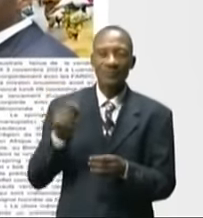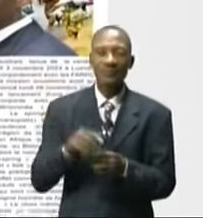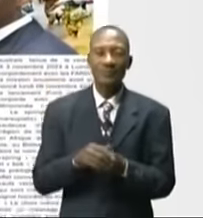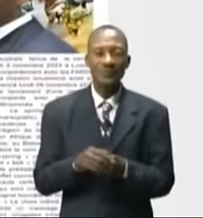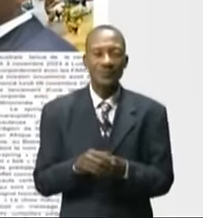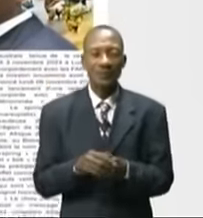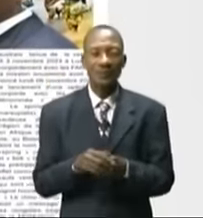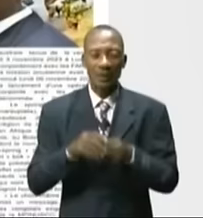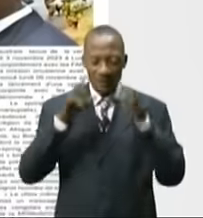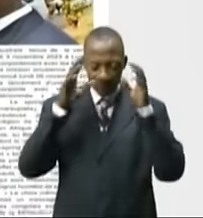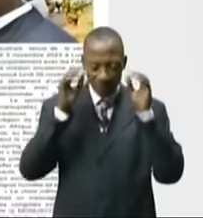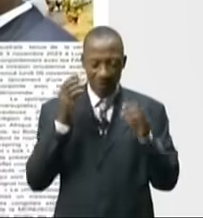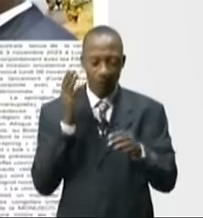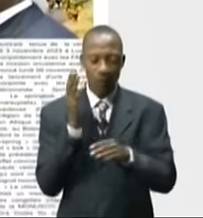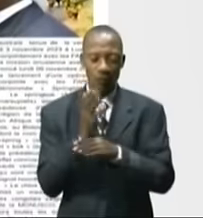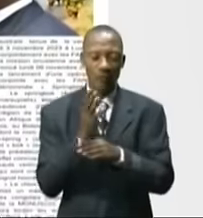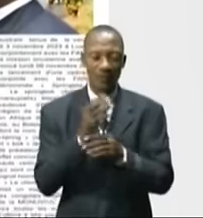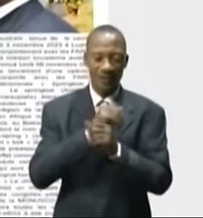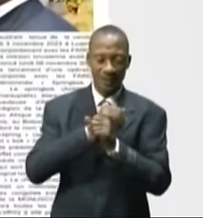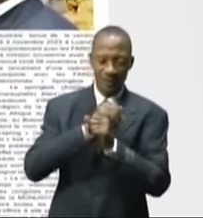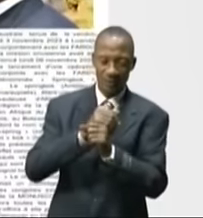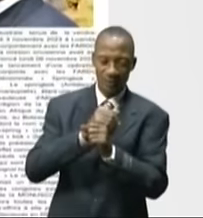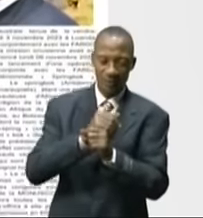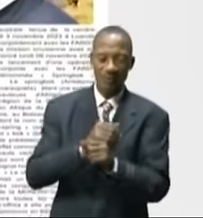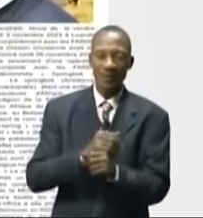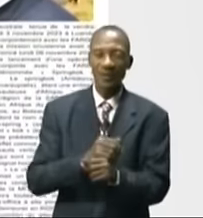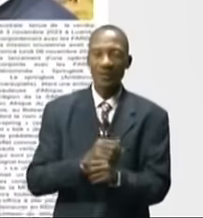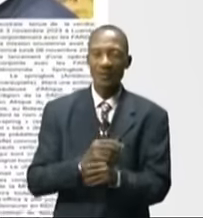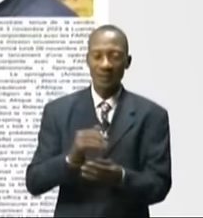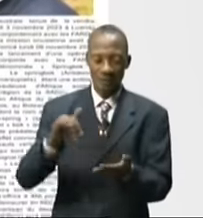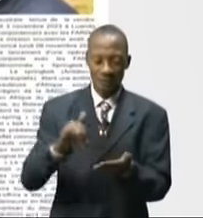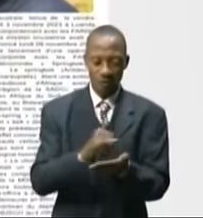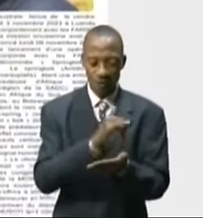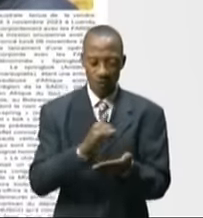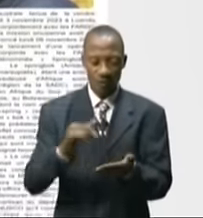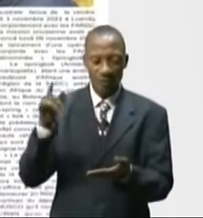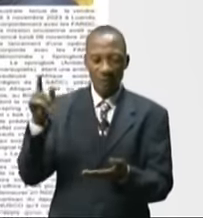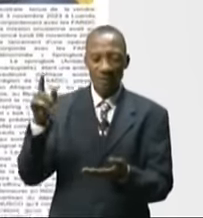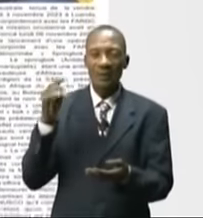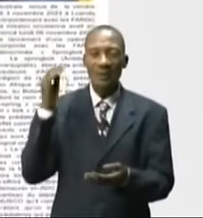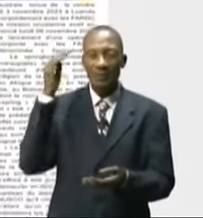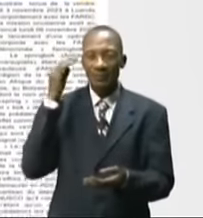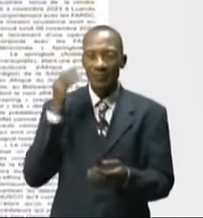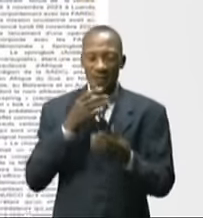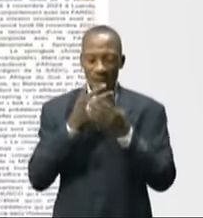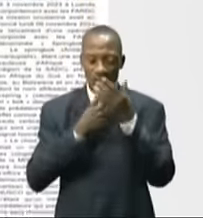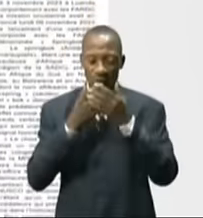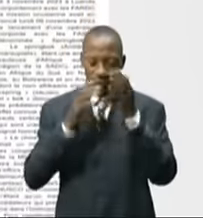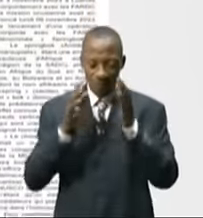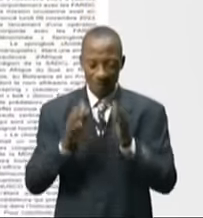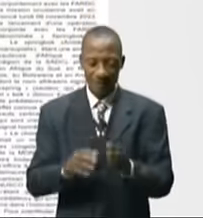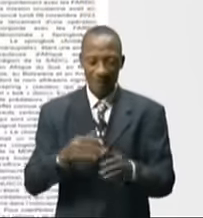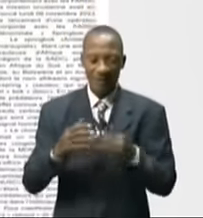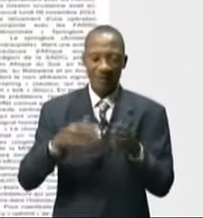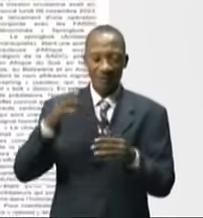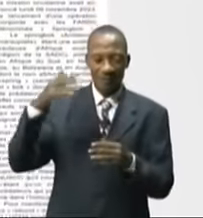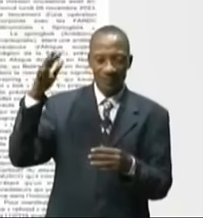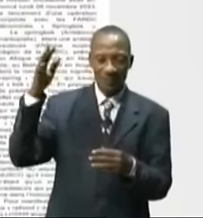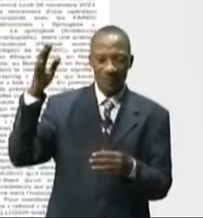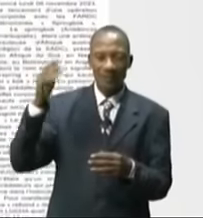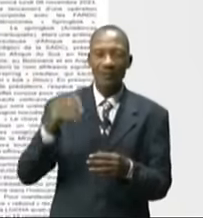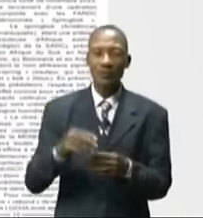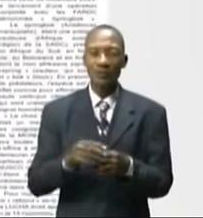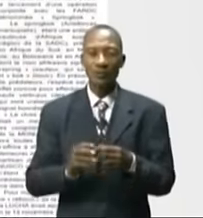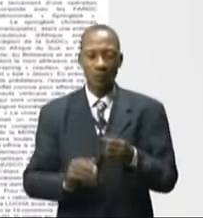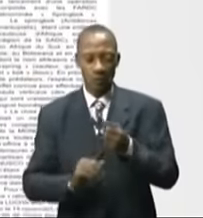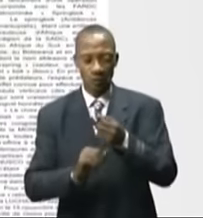de sécurité de l'ONU, note le journal, Vincent Biruta, ministre rwandais des Affaires étrangères, s'oppose au soutien de la